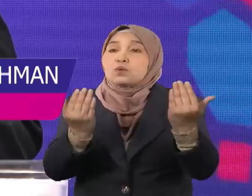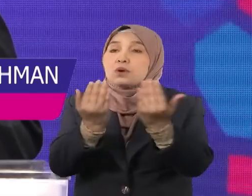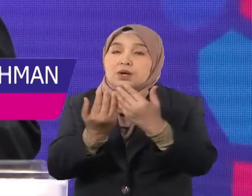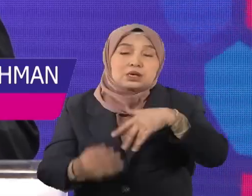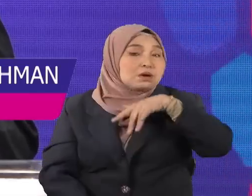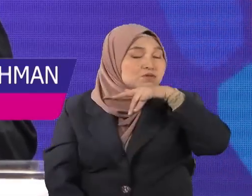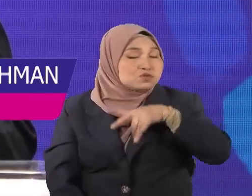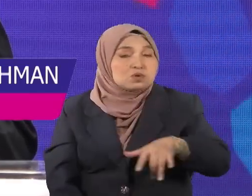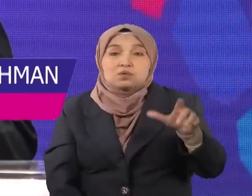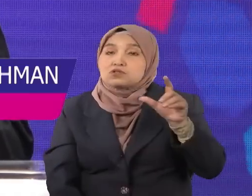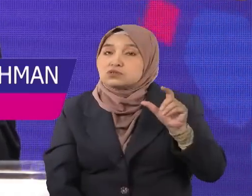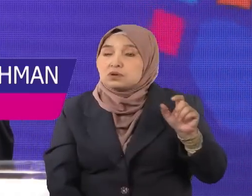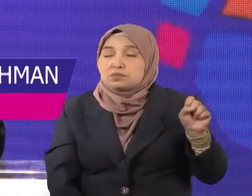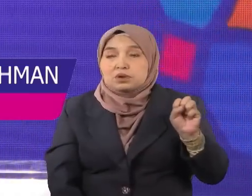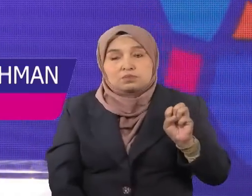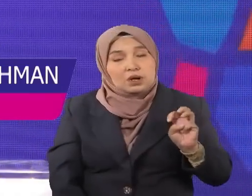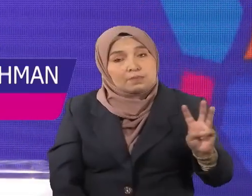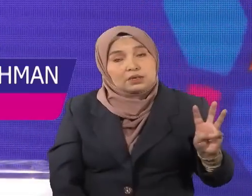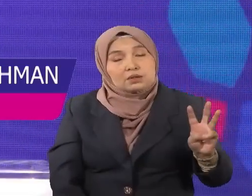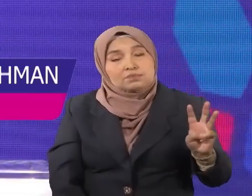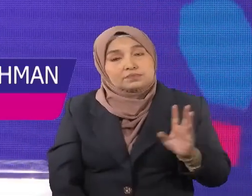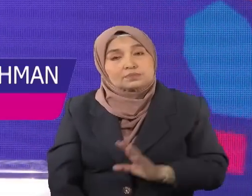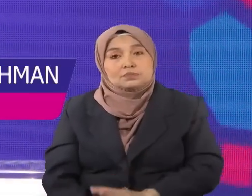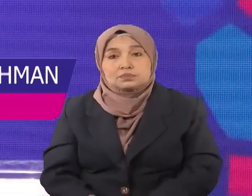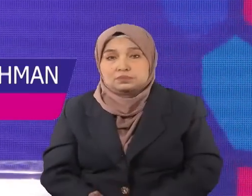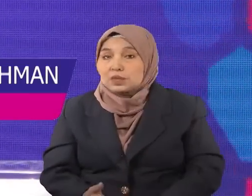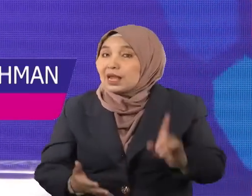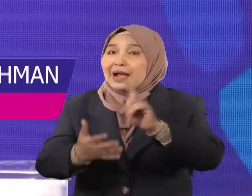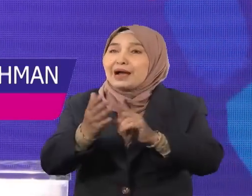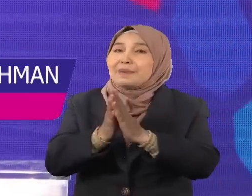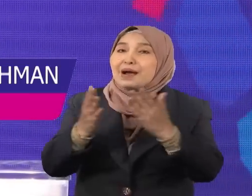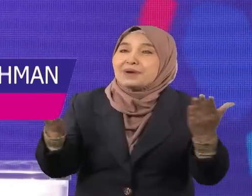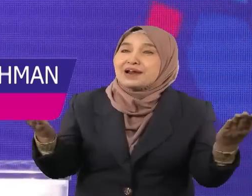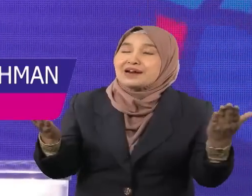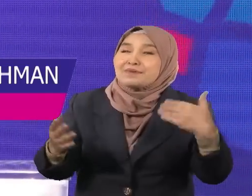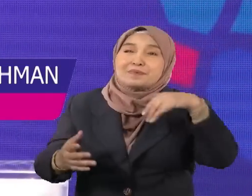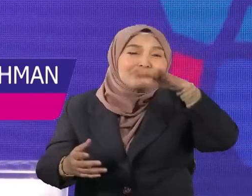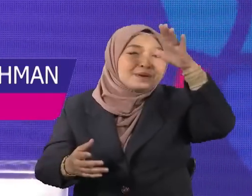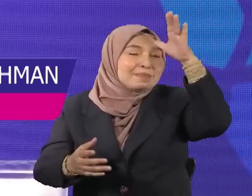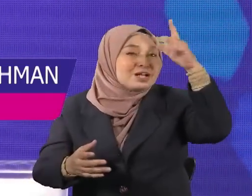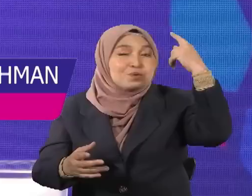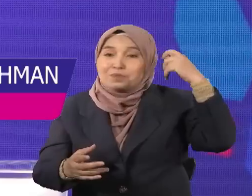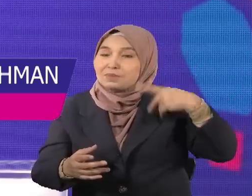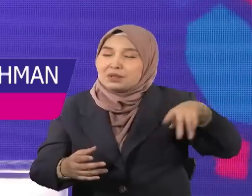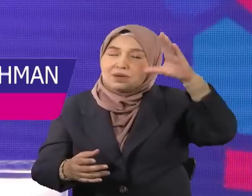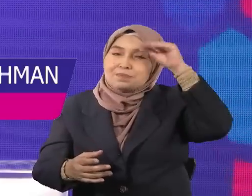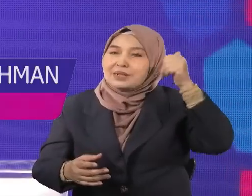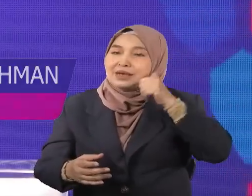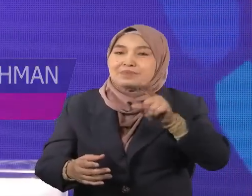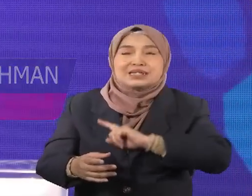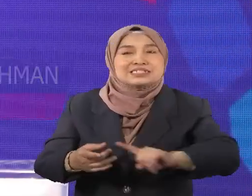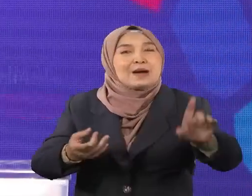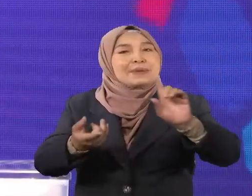sayyidina Muhammad wa ala ali sayyidina Muhammad. Apa khabar ayahanda dan bonda, tuan-tuan dan puan-puan, muslimin dan muslimat,